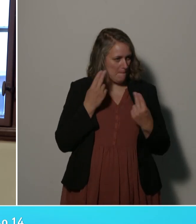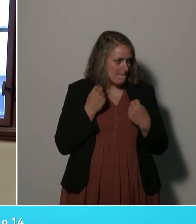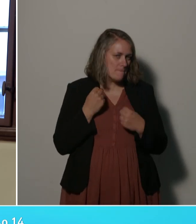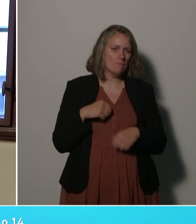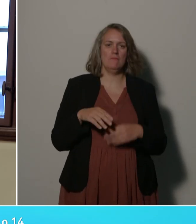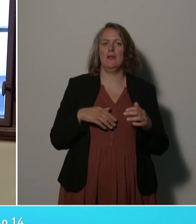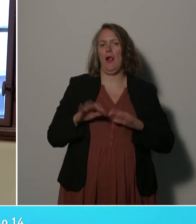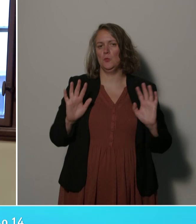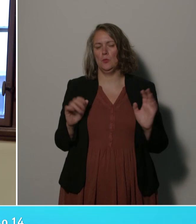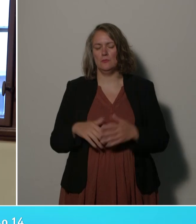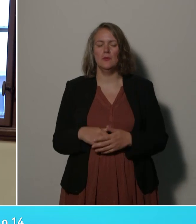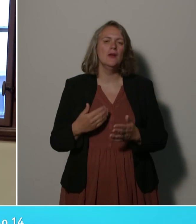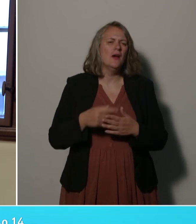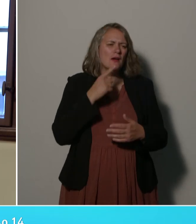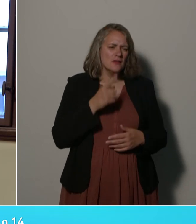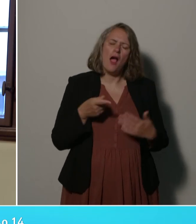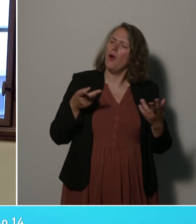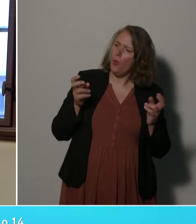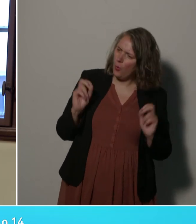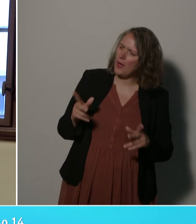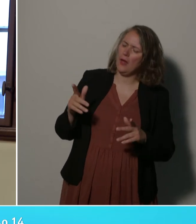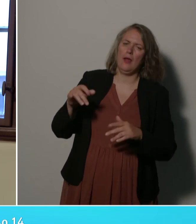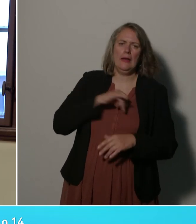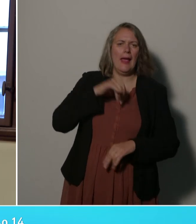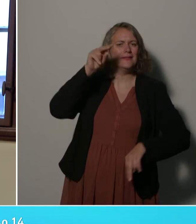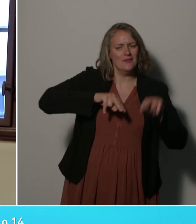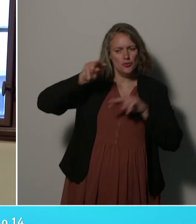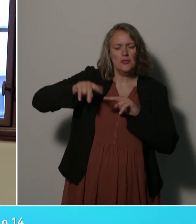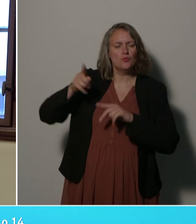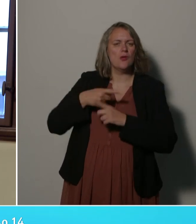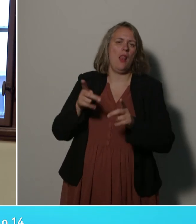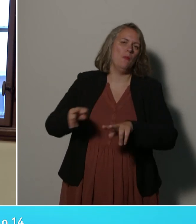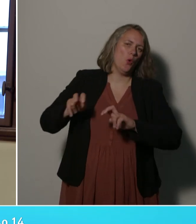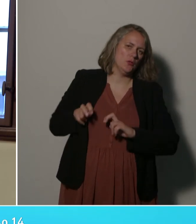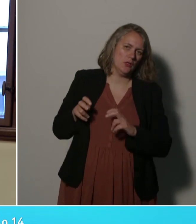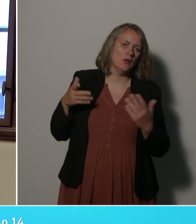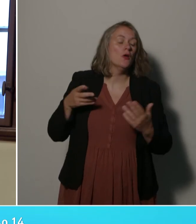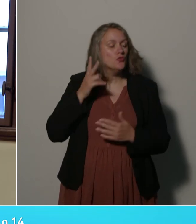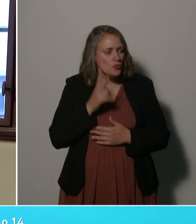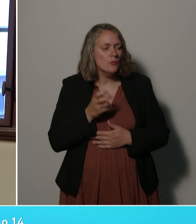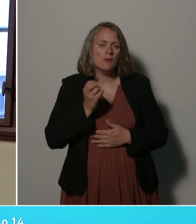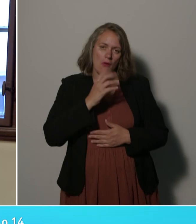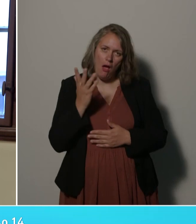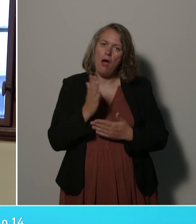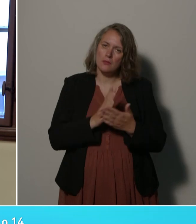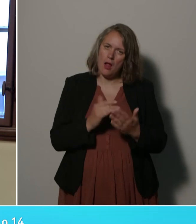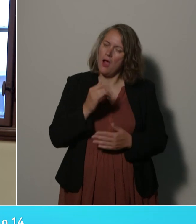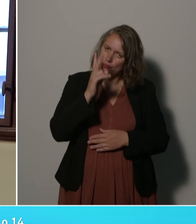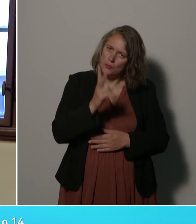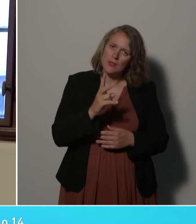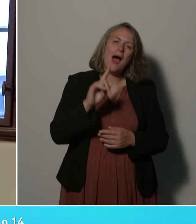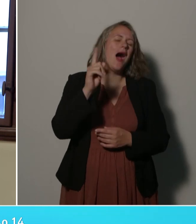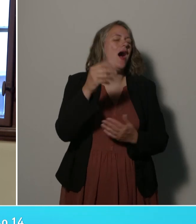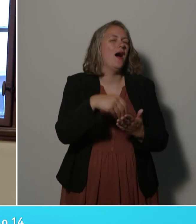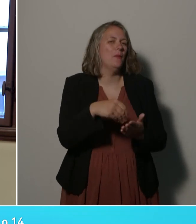ja berechtigte Interessen sind, die berücksichtigt werden müssen. Und das stimmt auch ein Stück weit. Aber